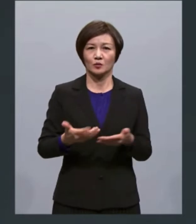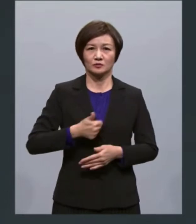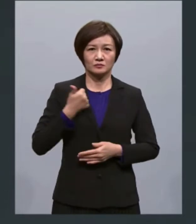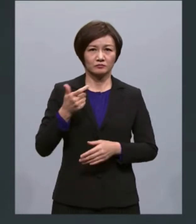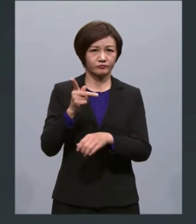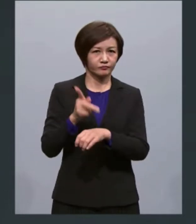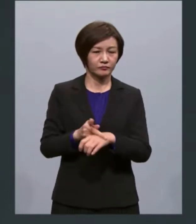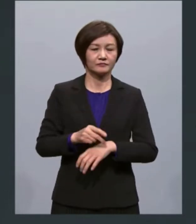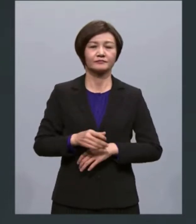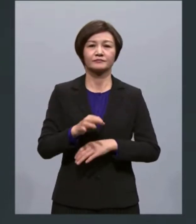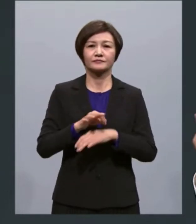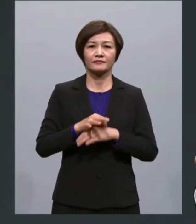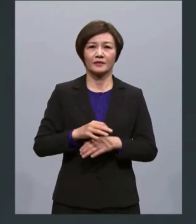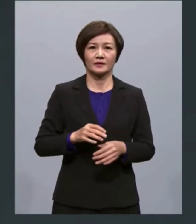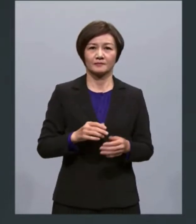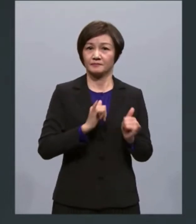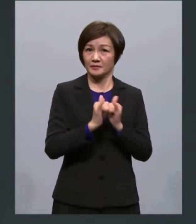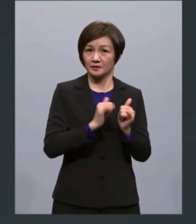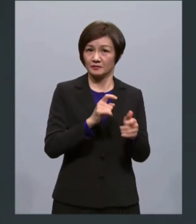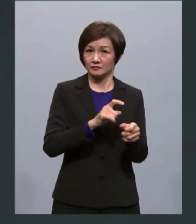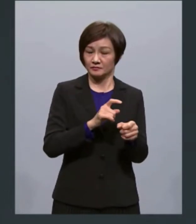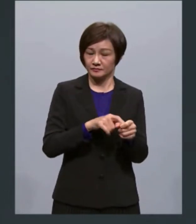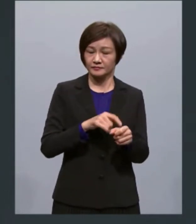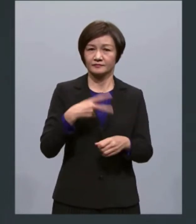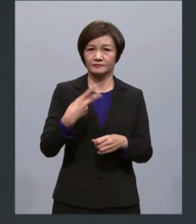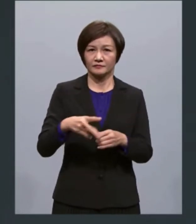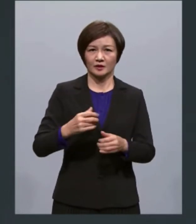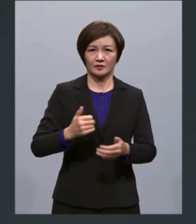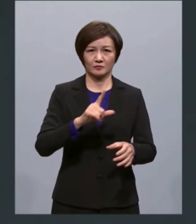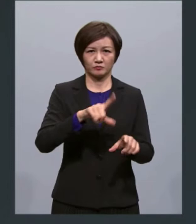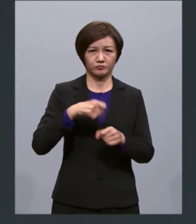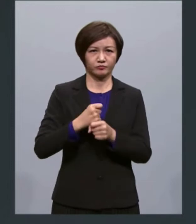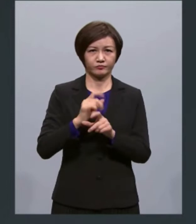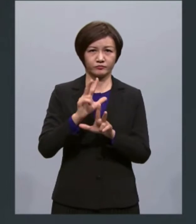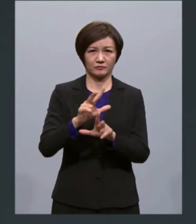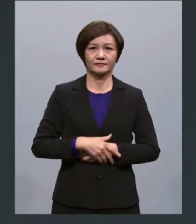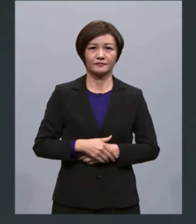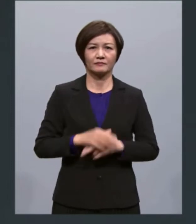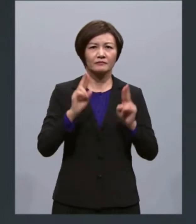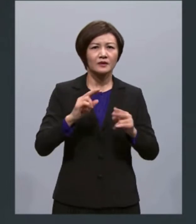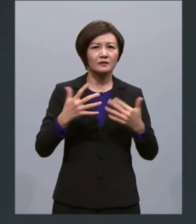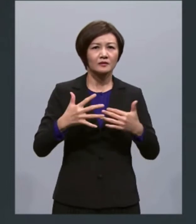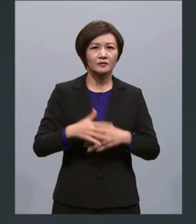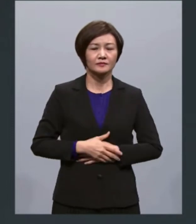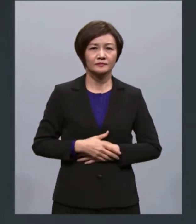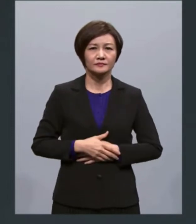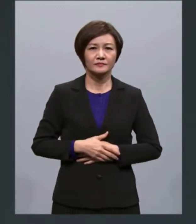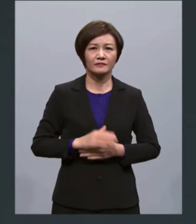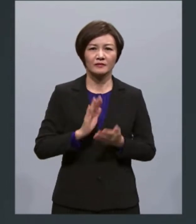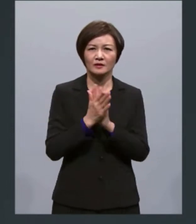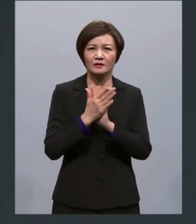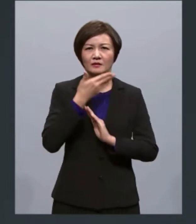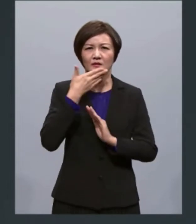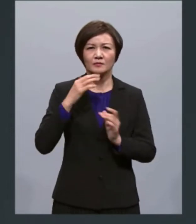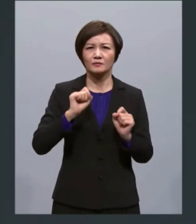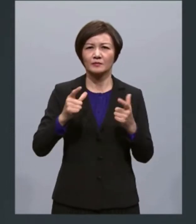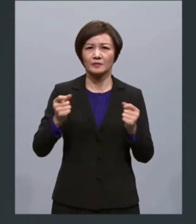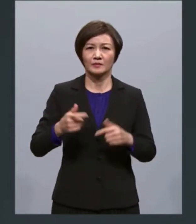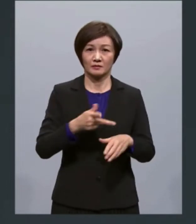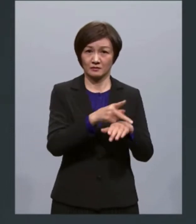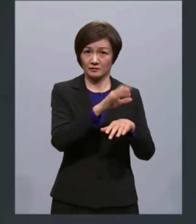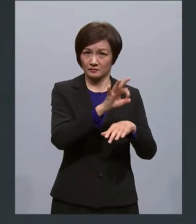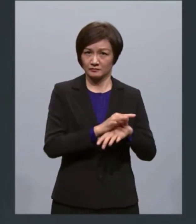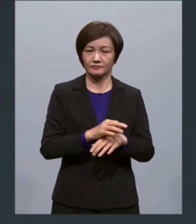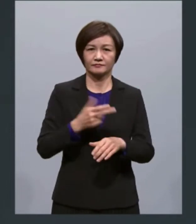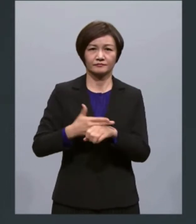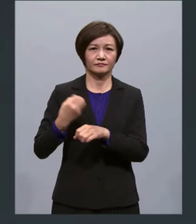学、民意、专业价值，再加上执行力。面对能源问题、气候变迁，我们要用科学和新技